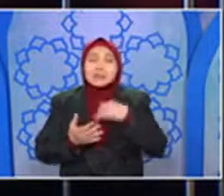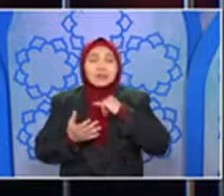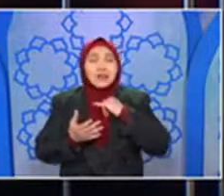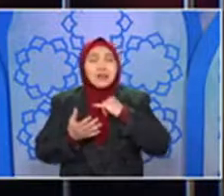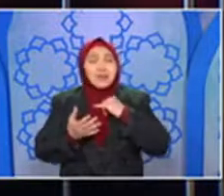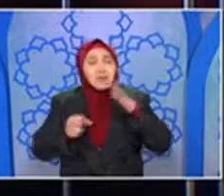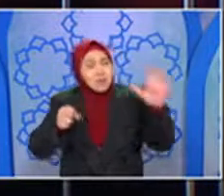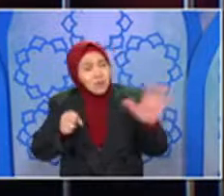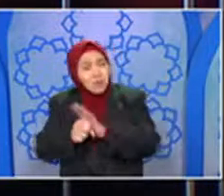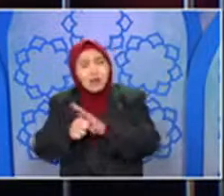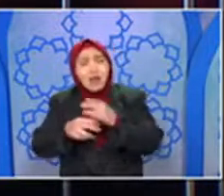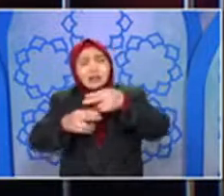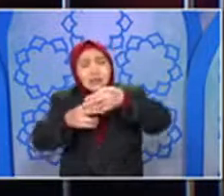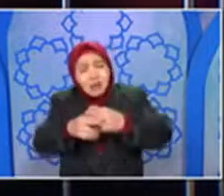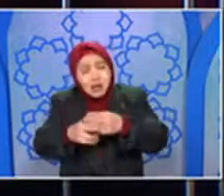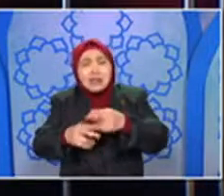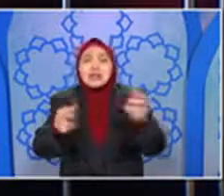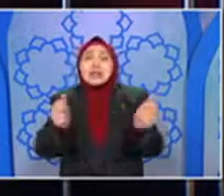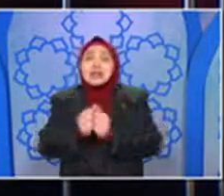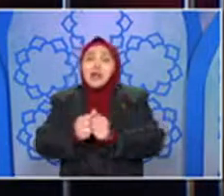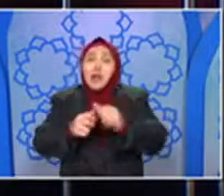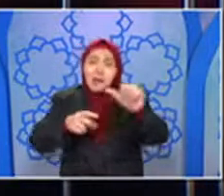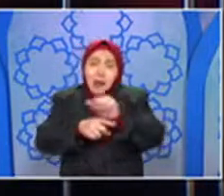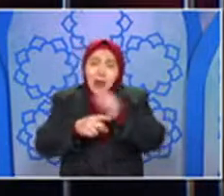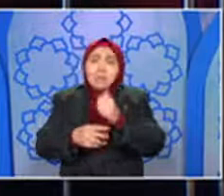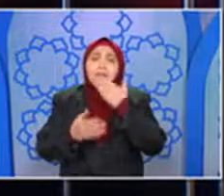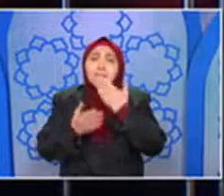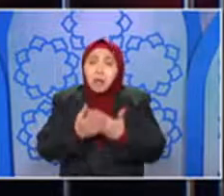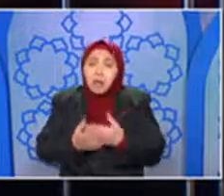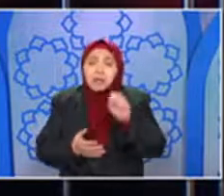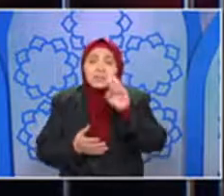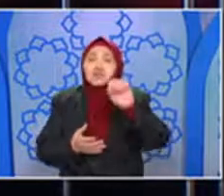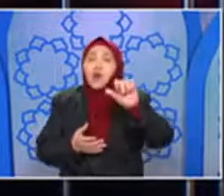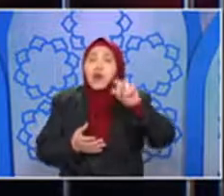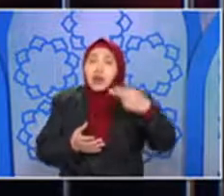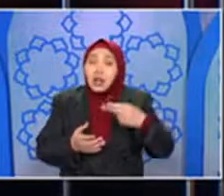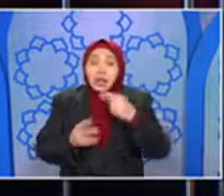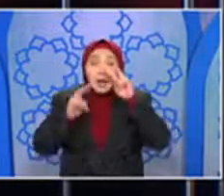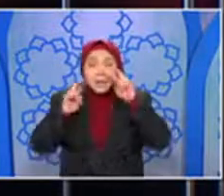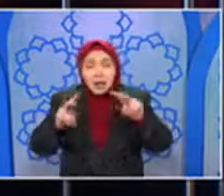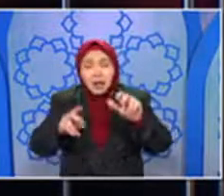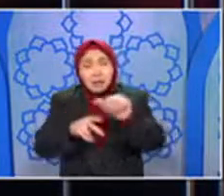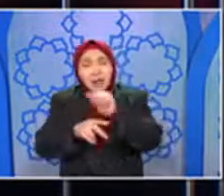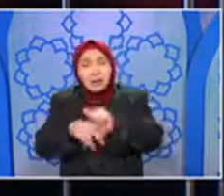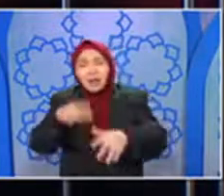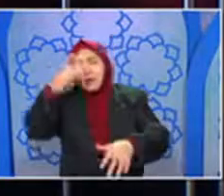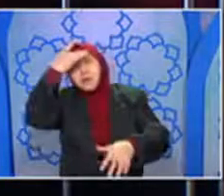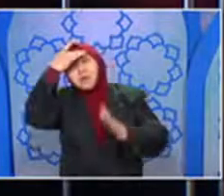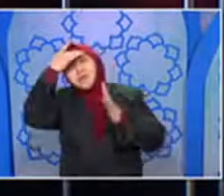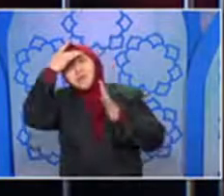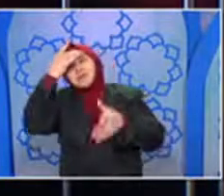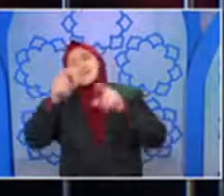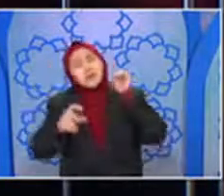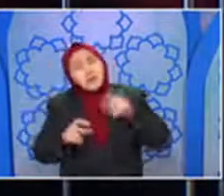timbangan saya dengan amal-amal soleh. So, dia pun bila nampak amalan, Allah, sepatutnya saya boleh buat banyak